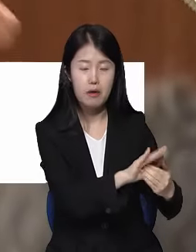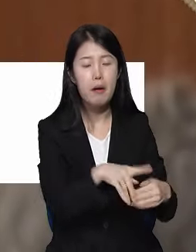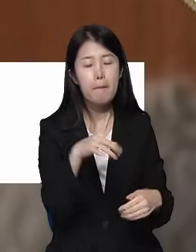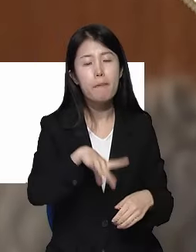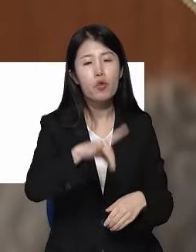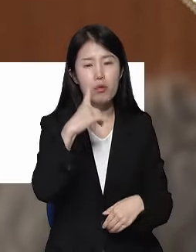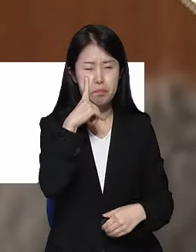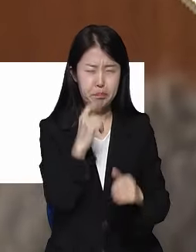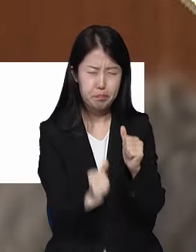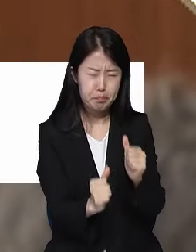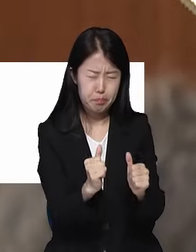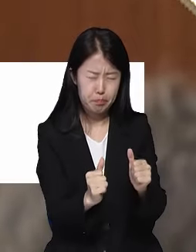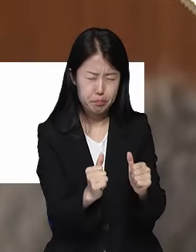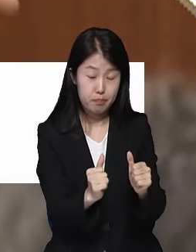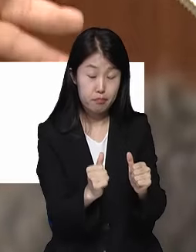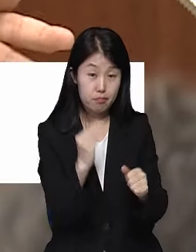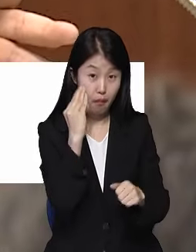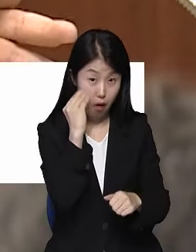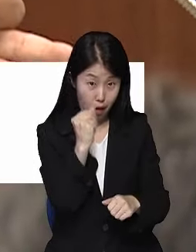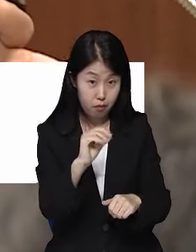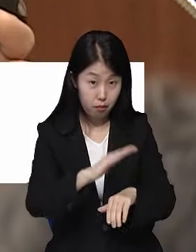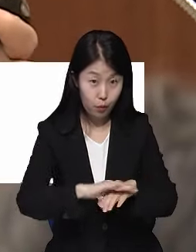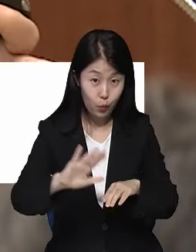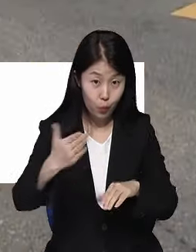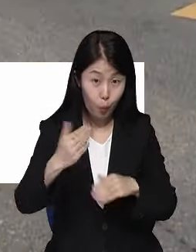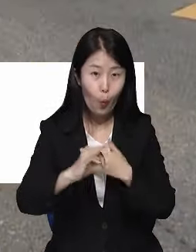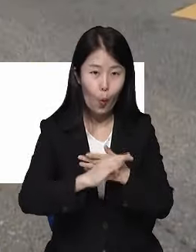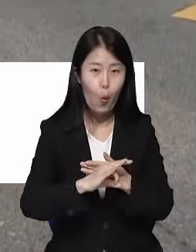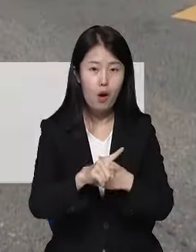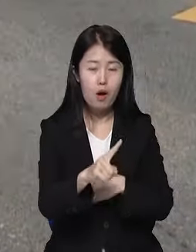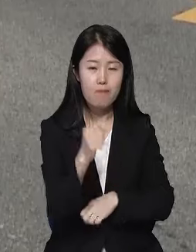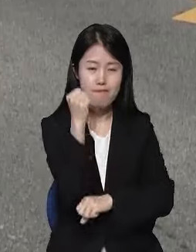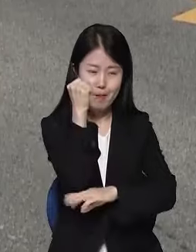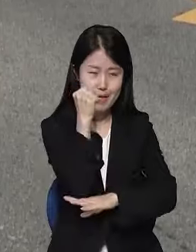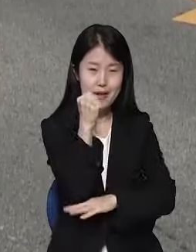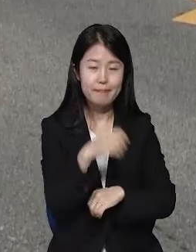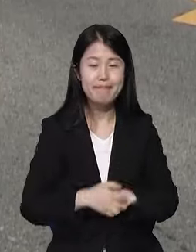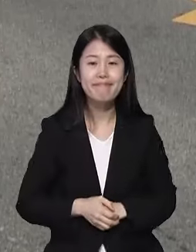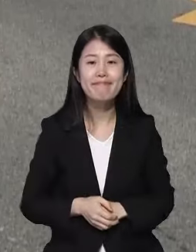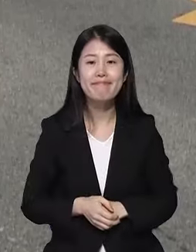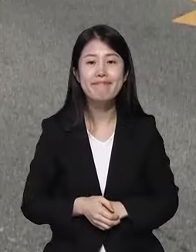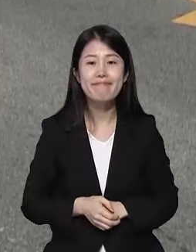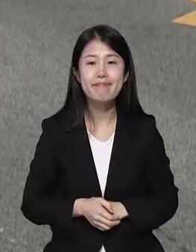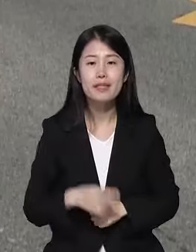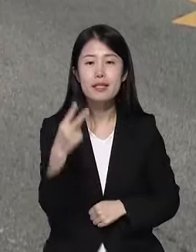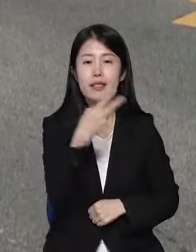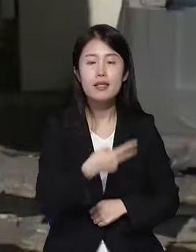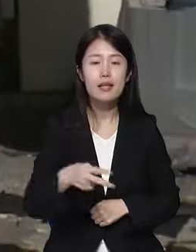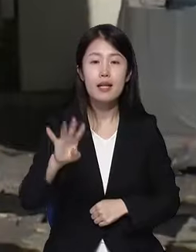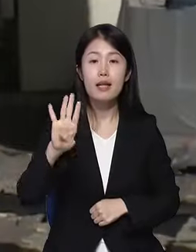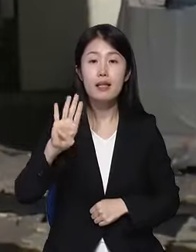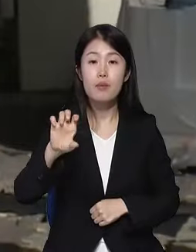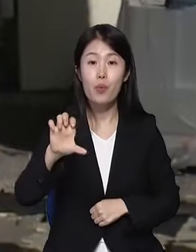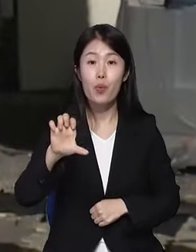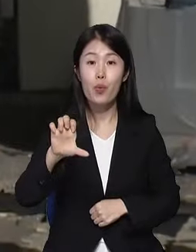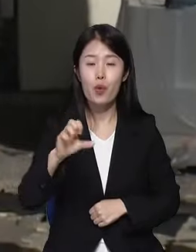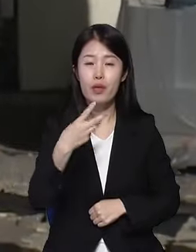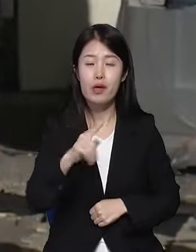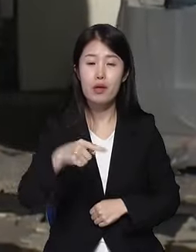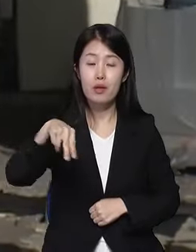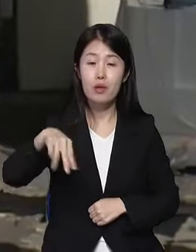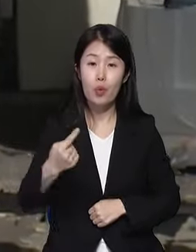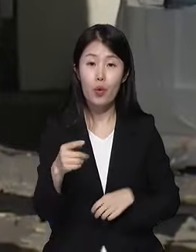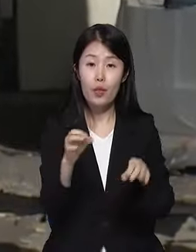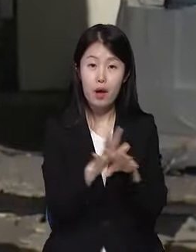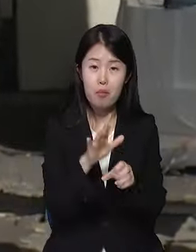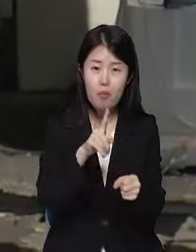어느 정도 숙달이 되게 되면 거기에 이제 연구 시설을 설치하는 2045 탄소 중립 실현을 위한 구상이 자칫